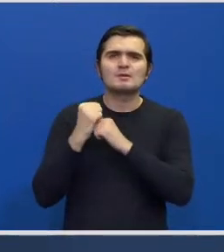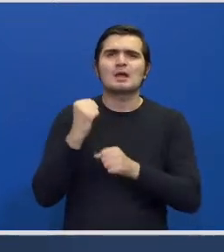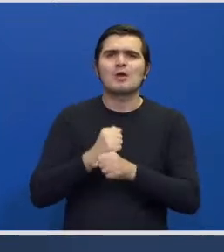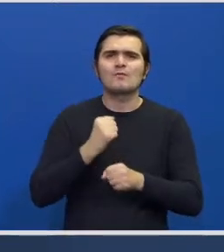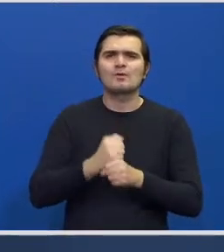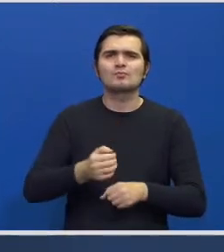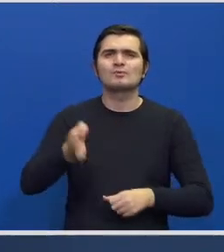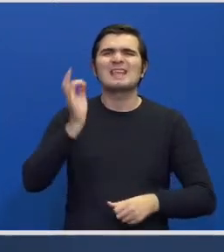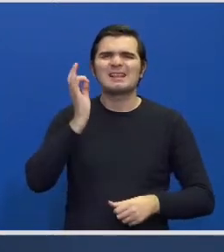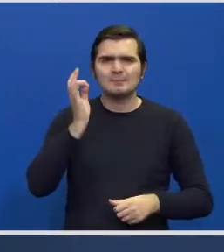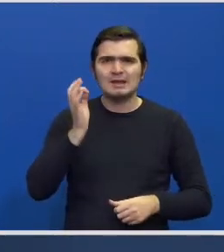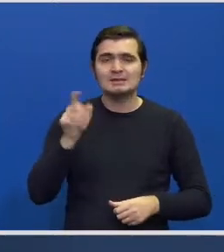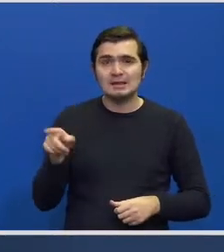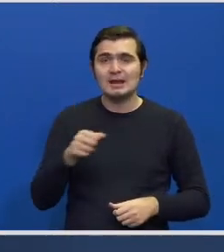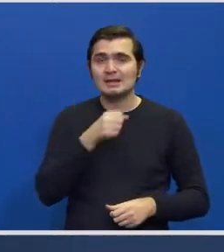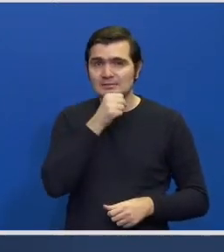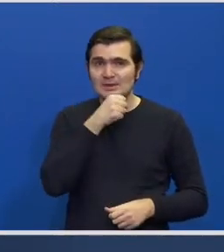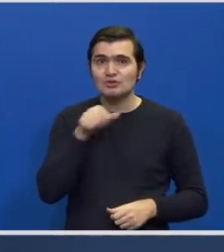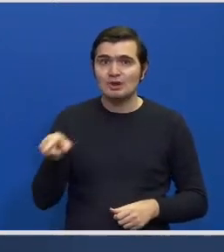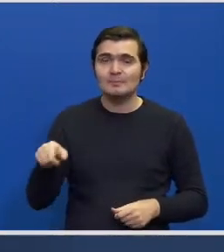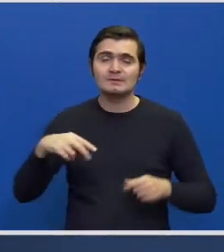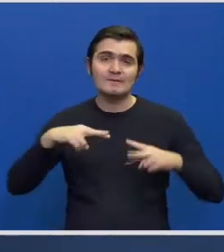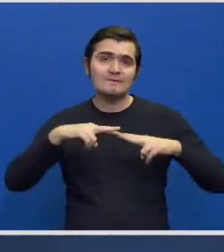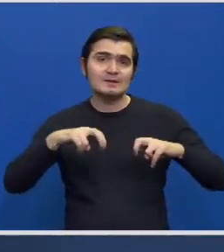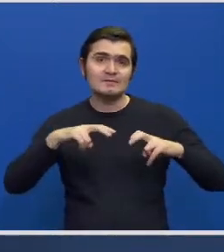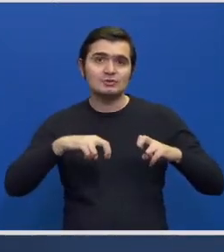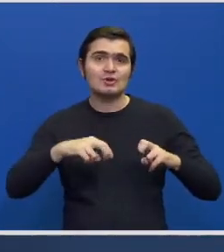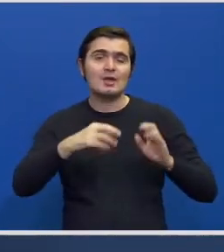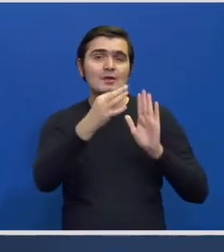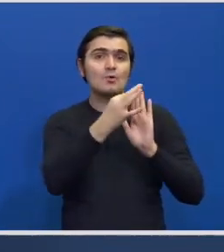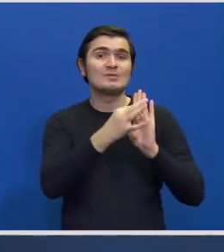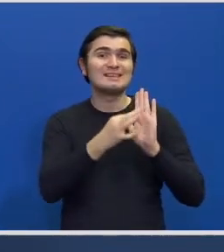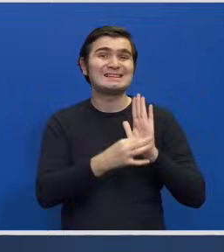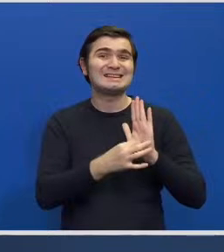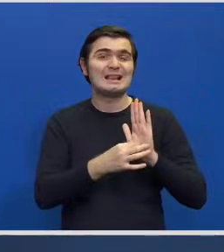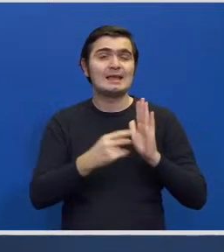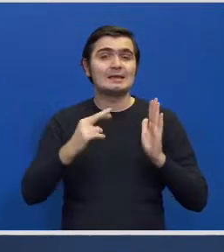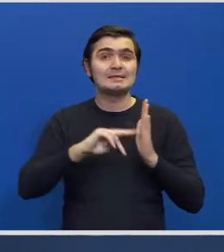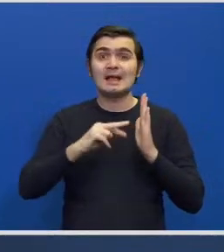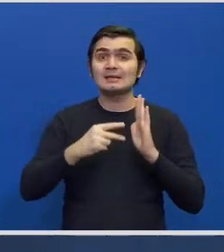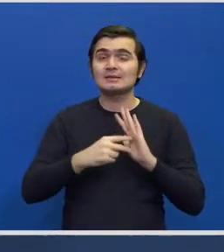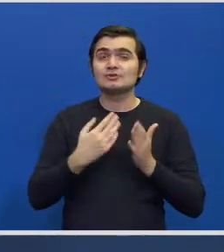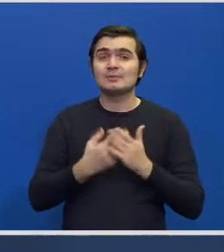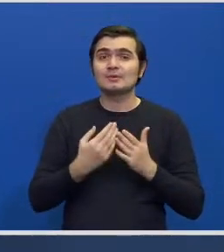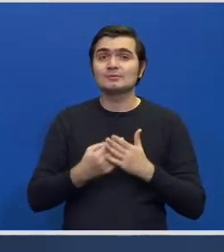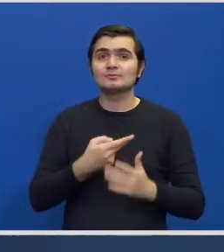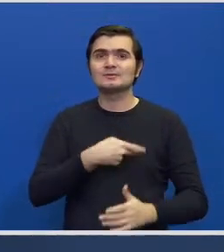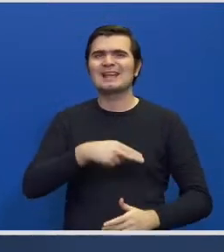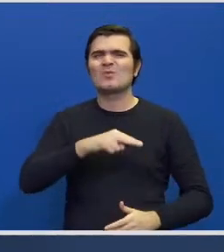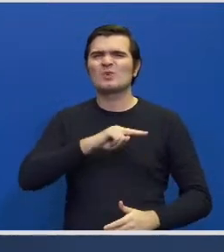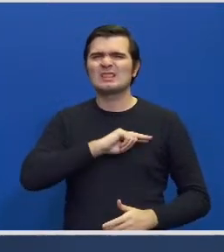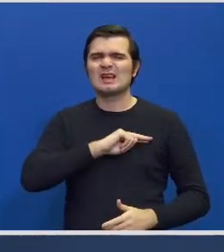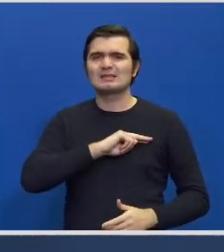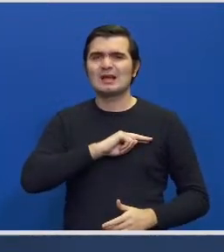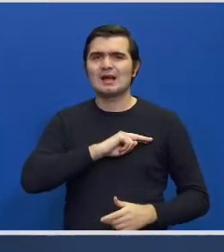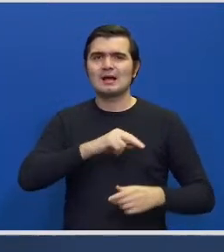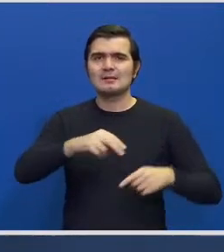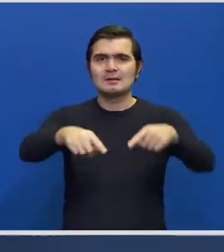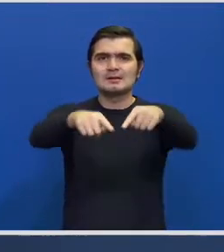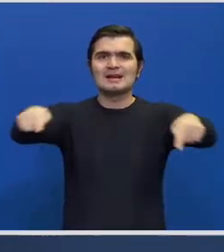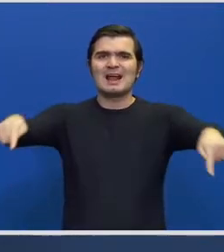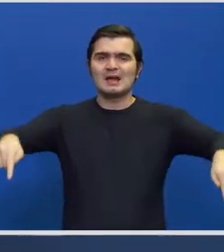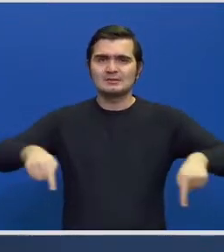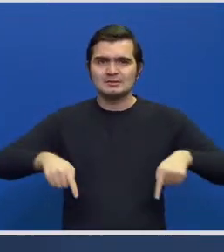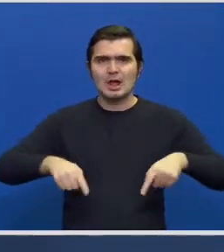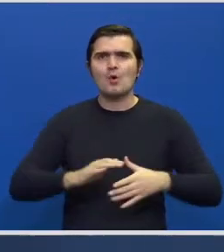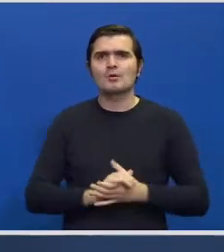avut experții care se pricep, nu, la verificarea condițiilor tehnice privind